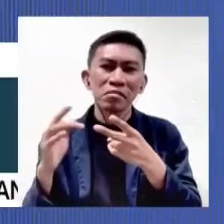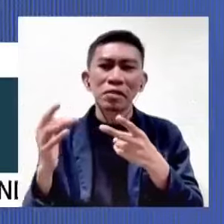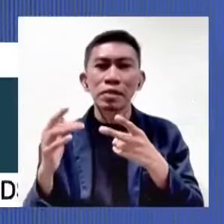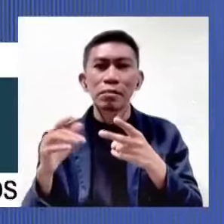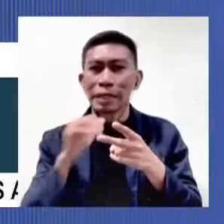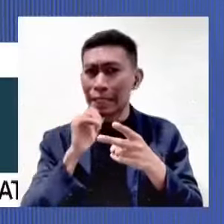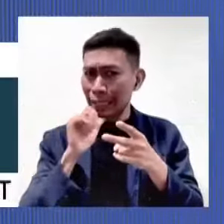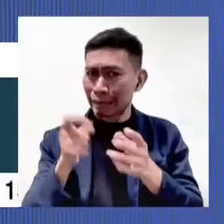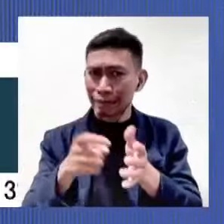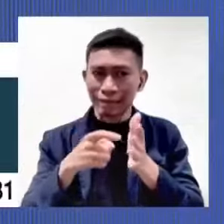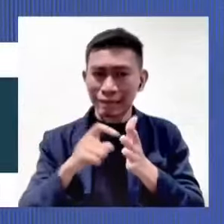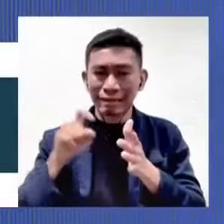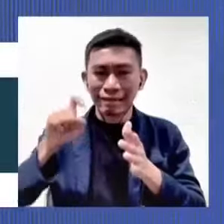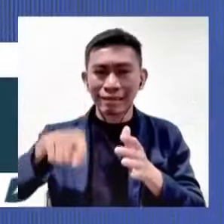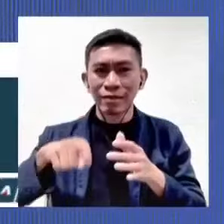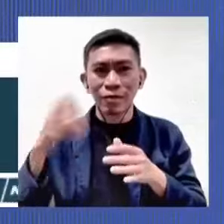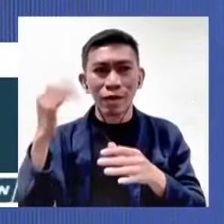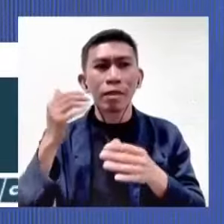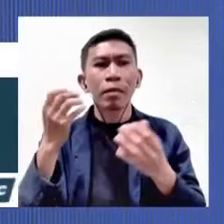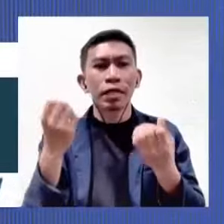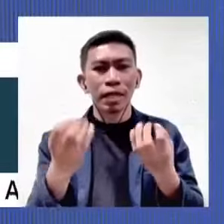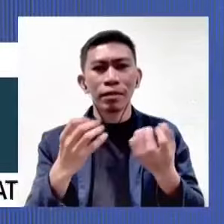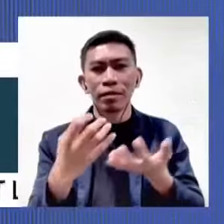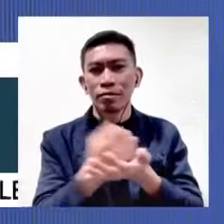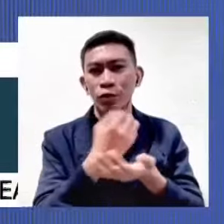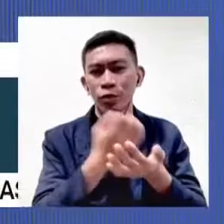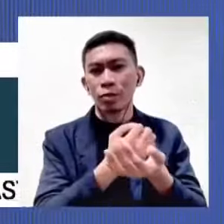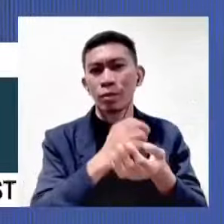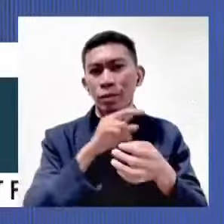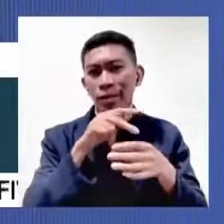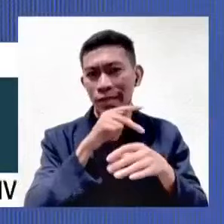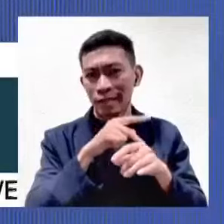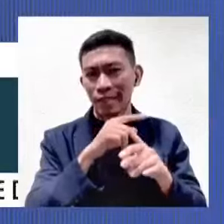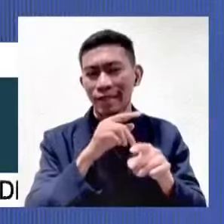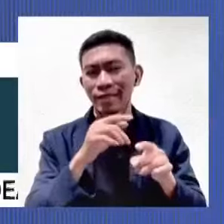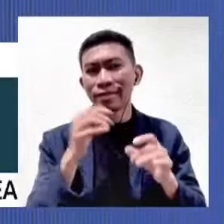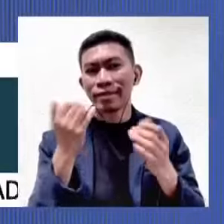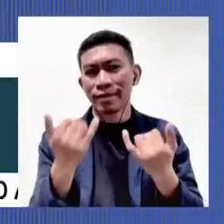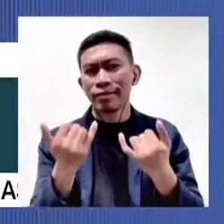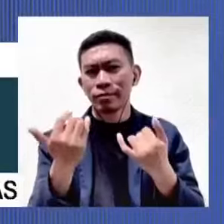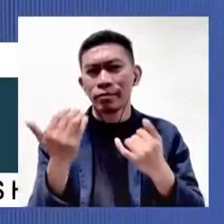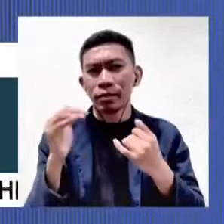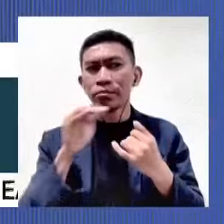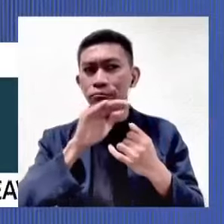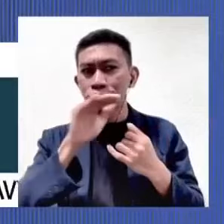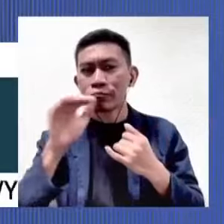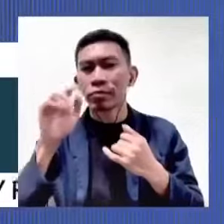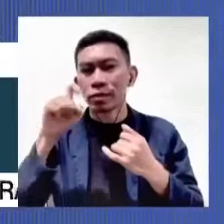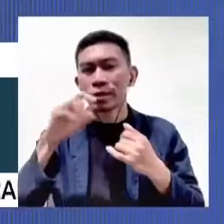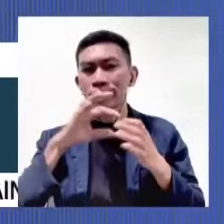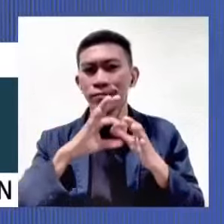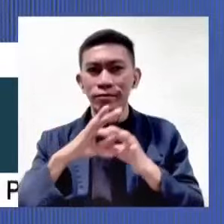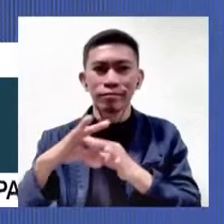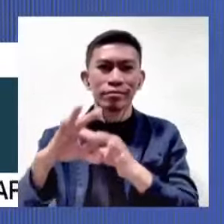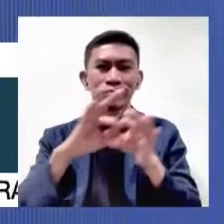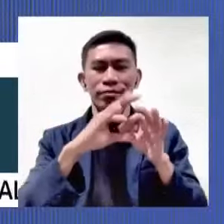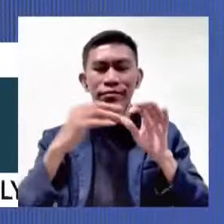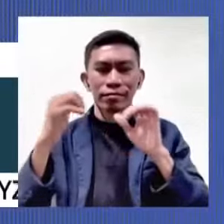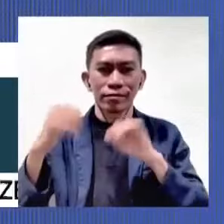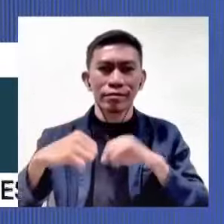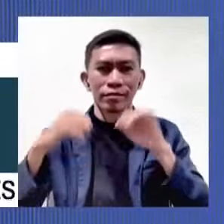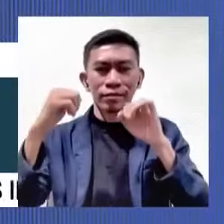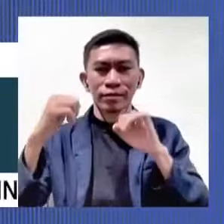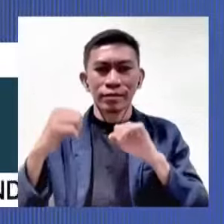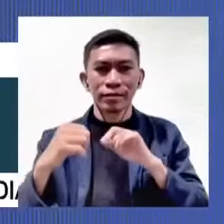sa loob ng bansa. Kaya hiling ko na magkaisa tayo na pangangarap at pagpapanday